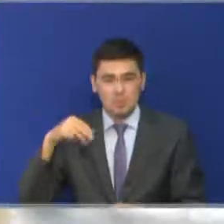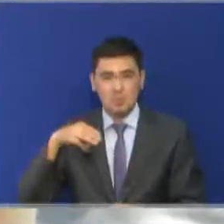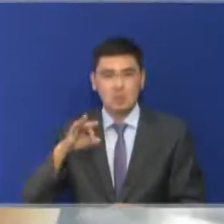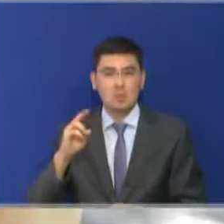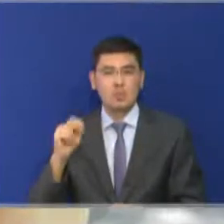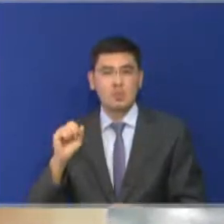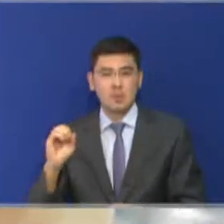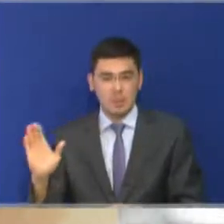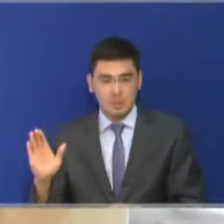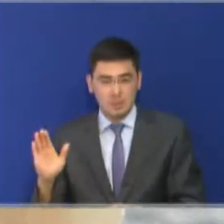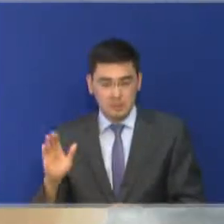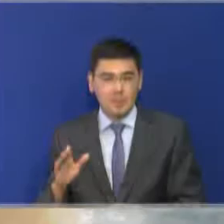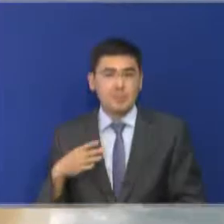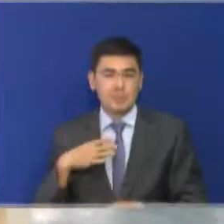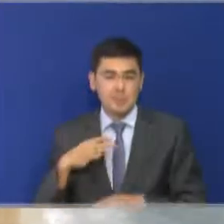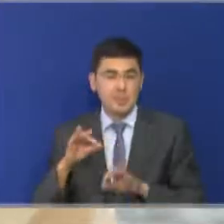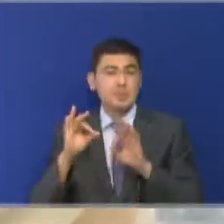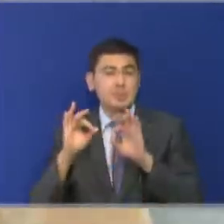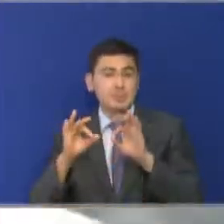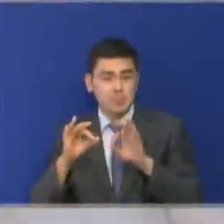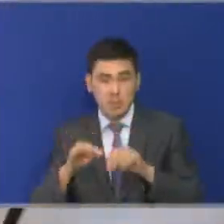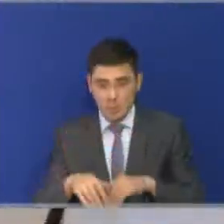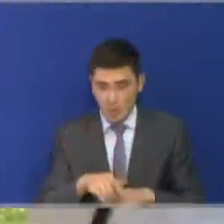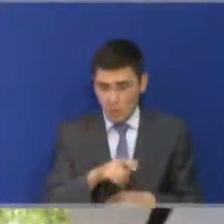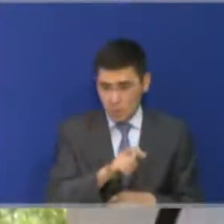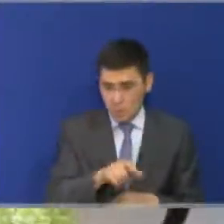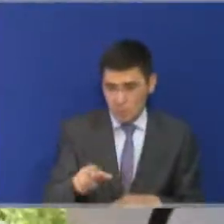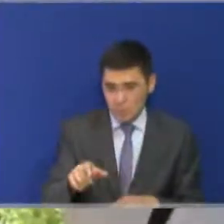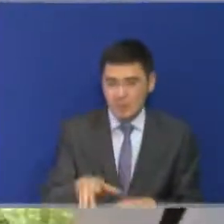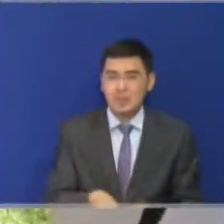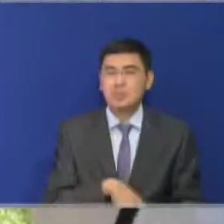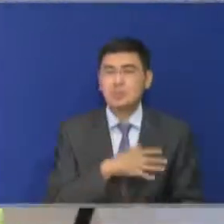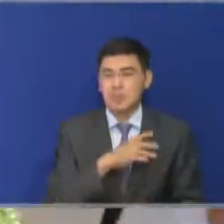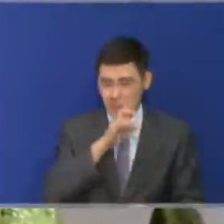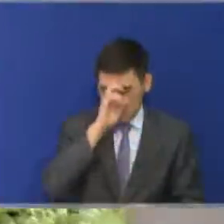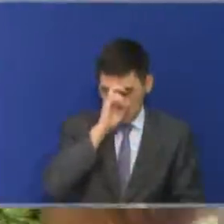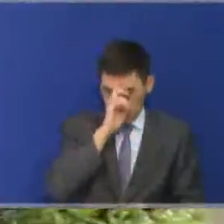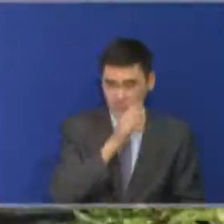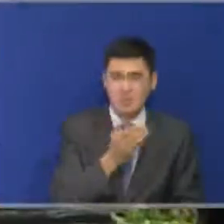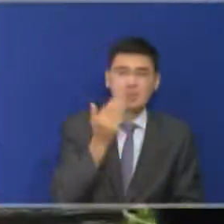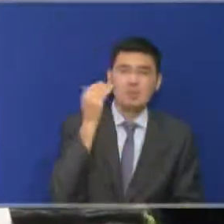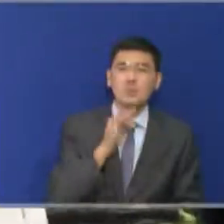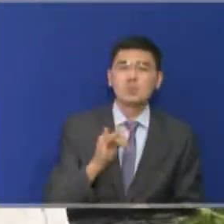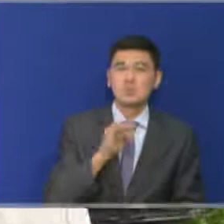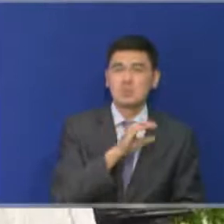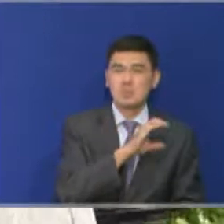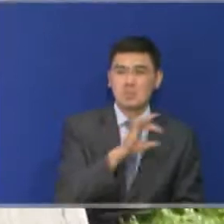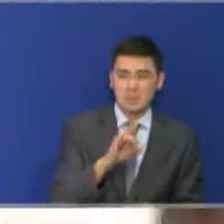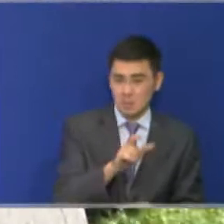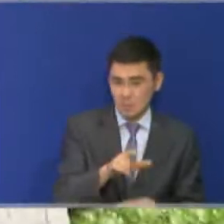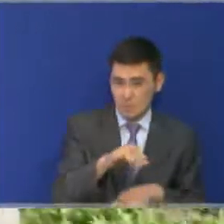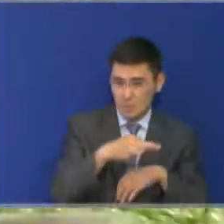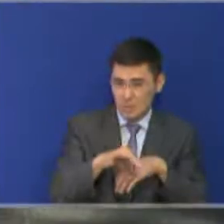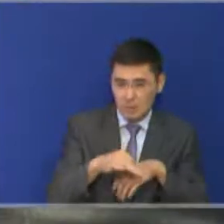үндеу жариялап, саяси қуғын-сүргін құрбандарын ақтау үшін арнайы мемлекеттік комиссия құруды тапсырды. Біз